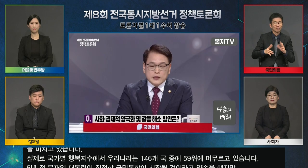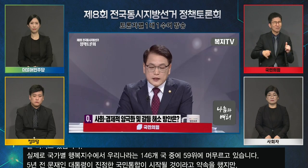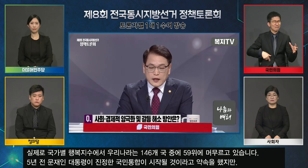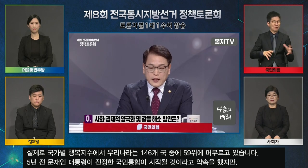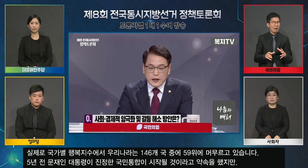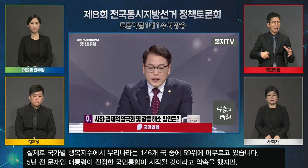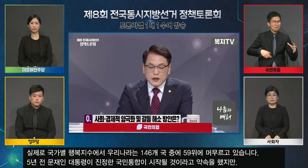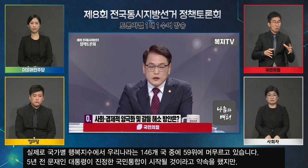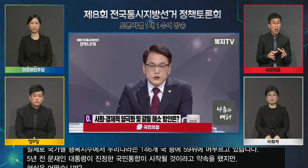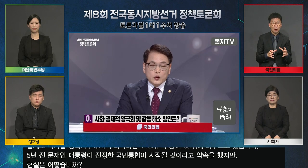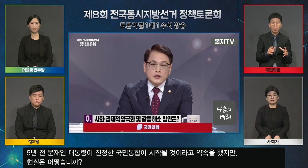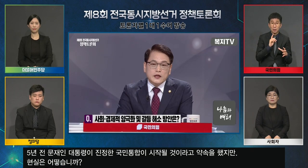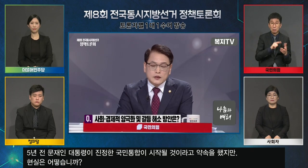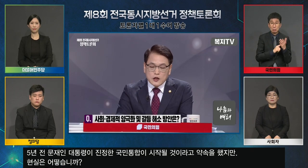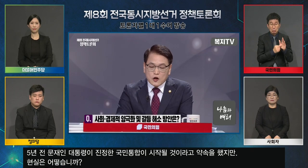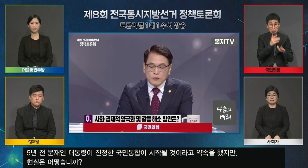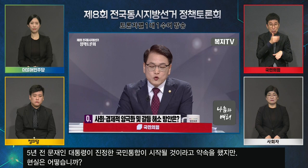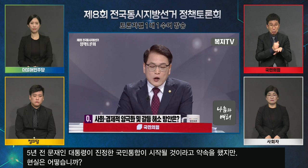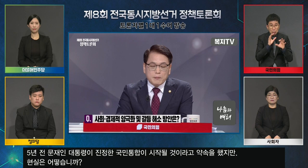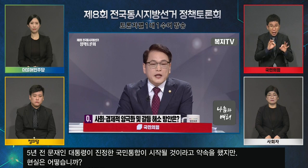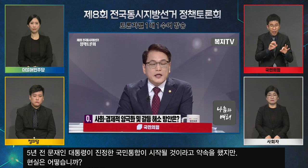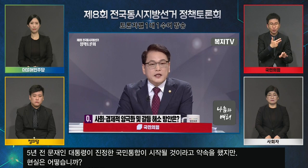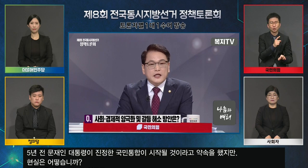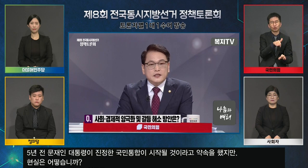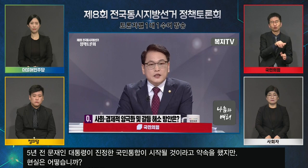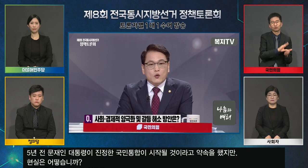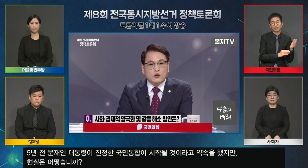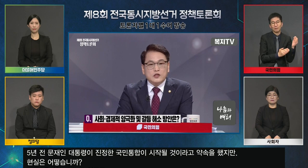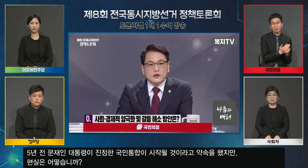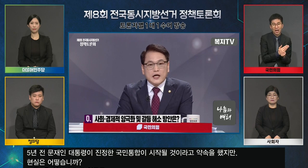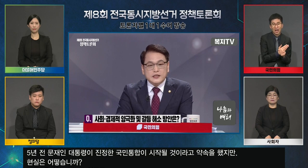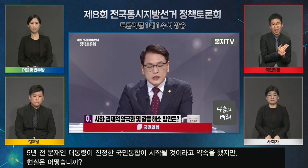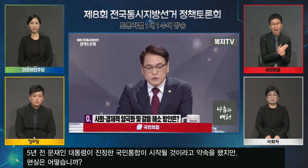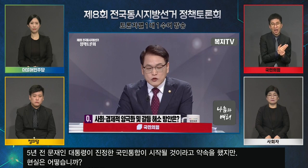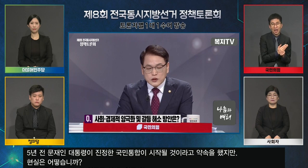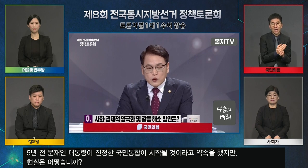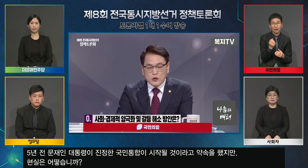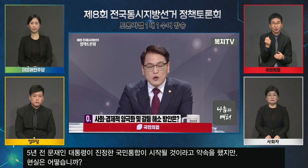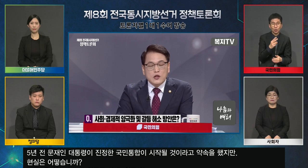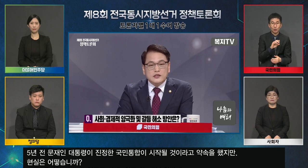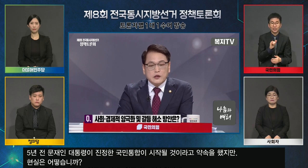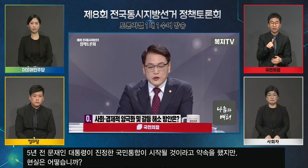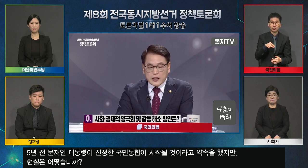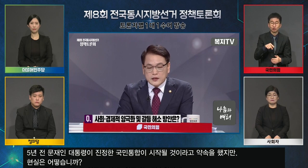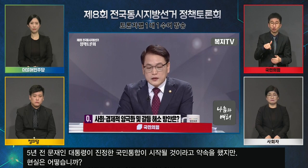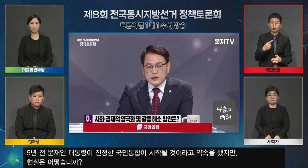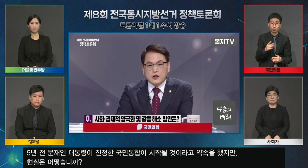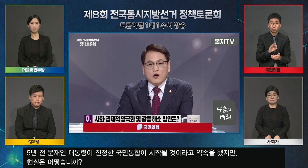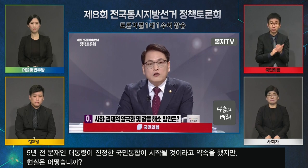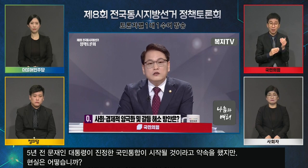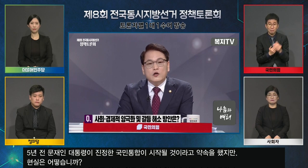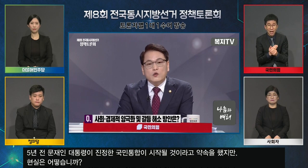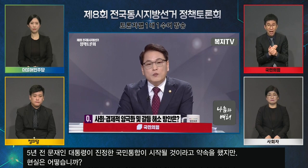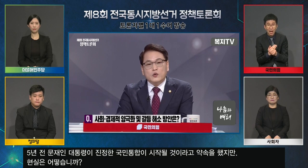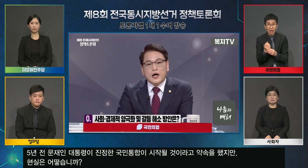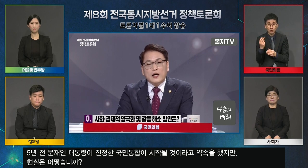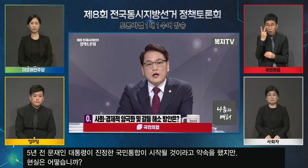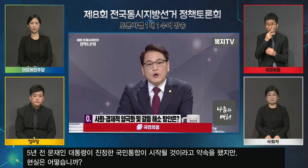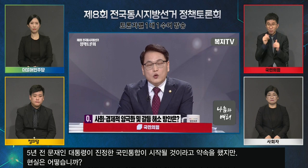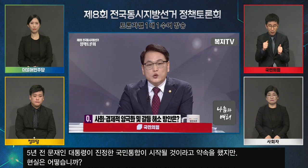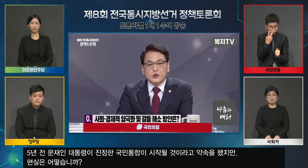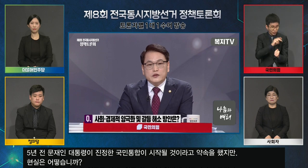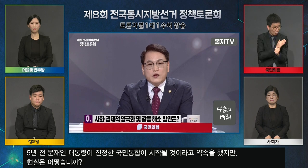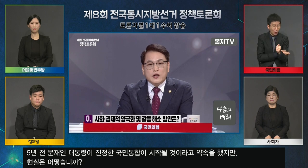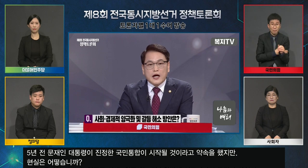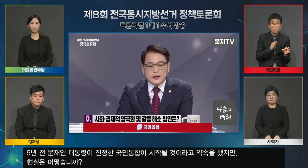인국궁 사태. 최근에는 검수 안박에 이르기까지 공정과 상식이 무너지고 사회적 갈등은 그 어느 정권보다